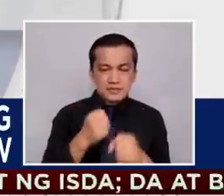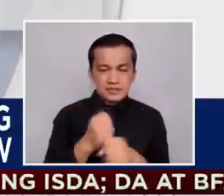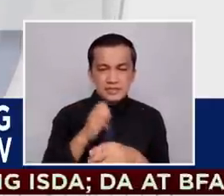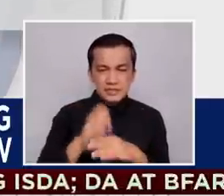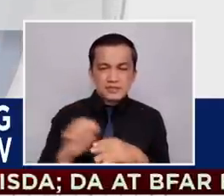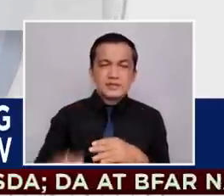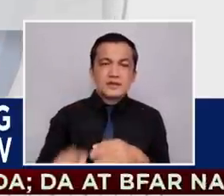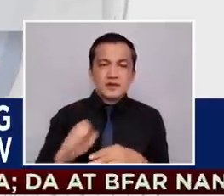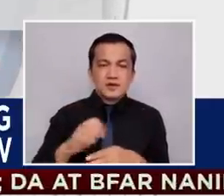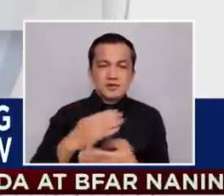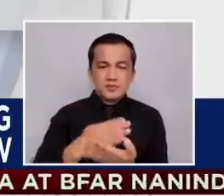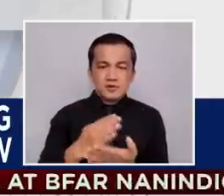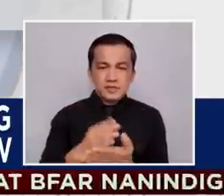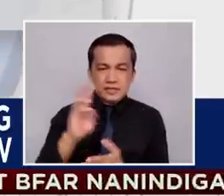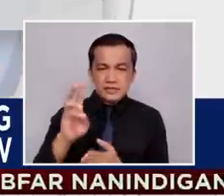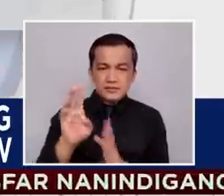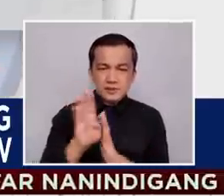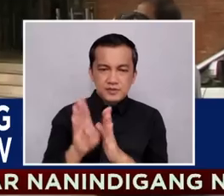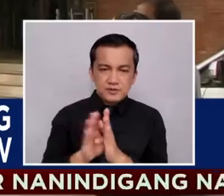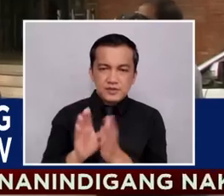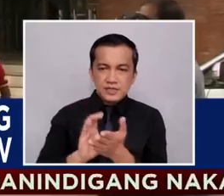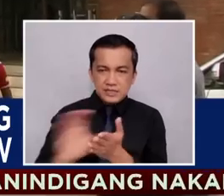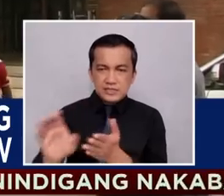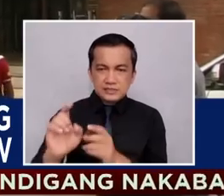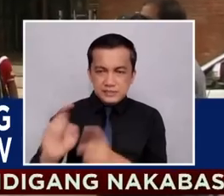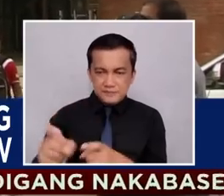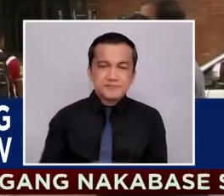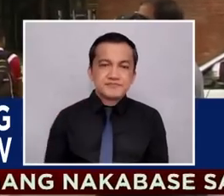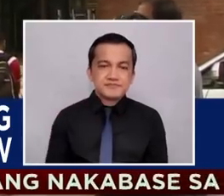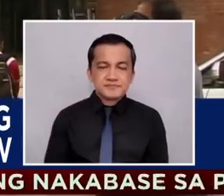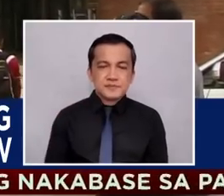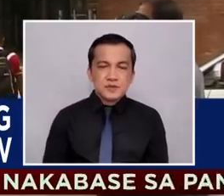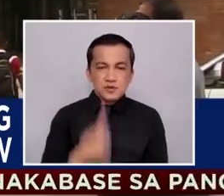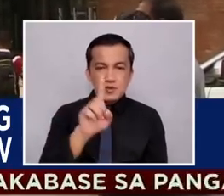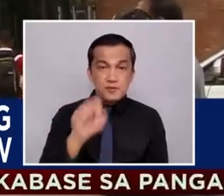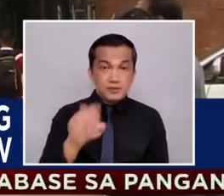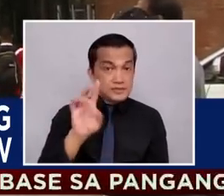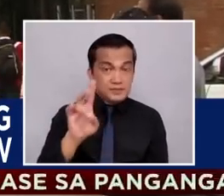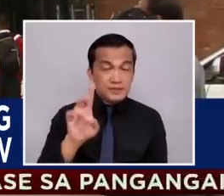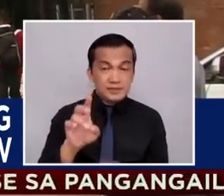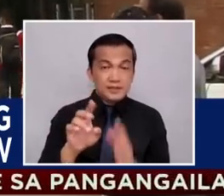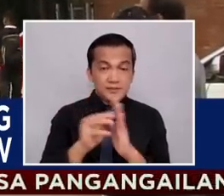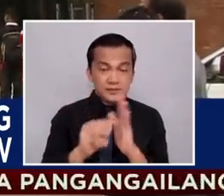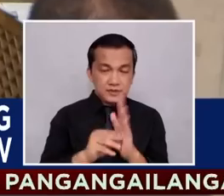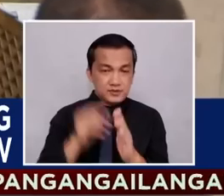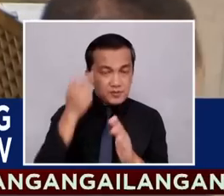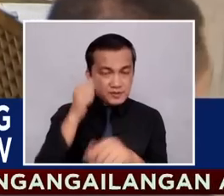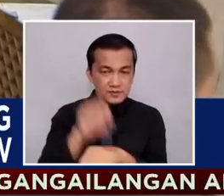8 billion pesos para sa cash gift. Nasa 1.7 million government